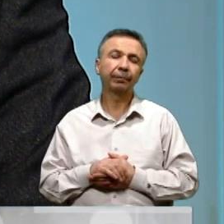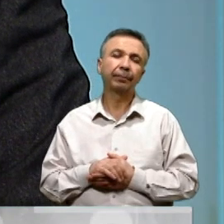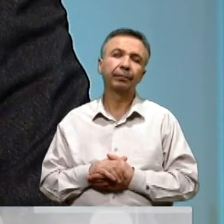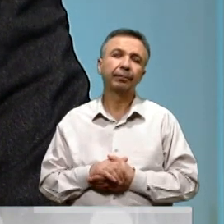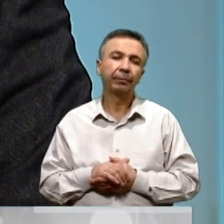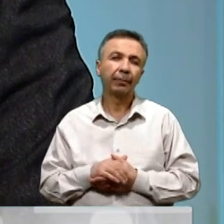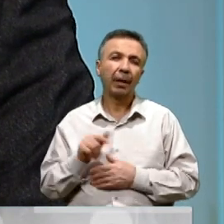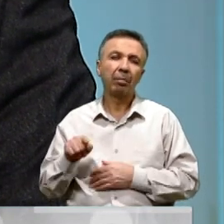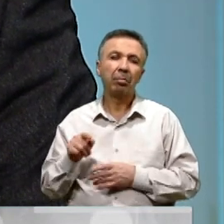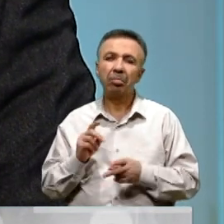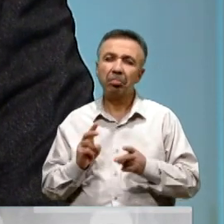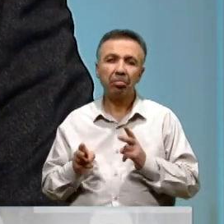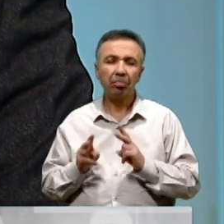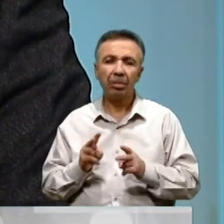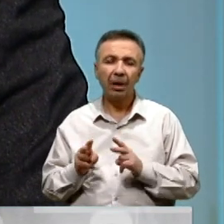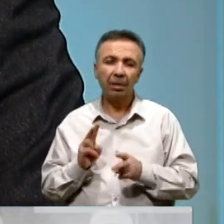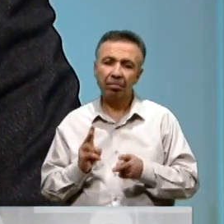bu bir takım finans